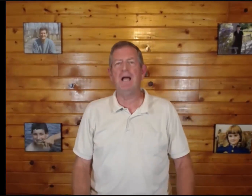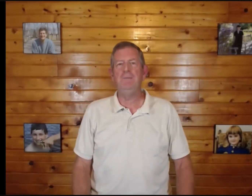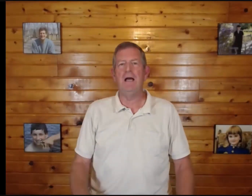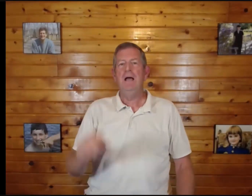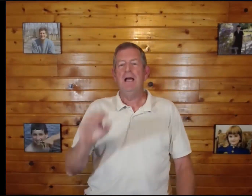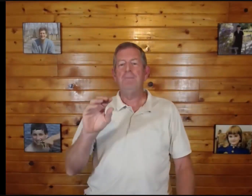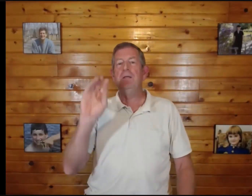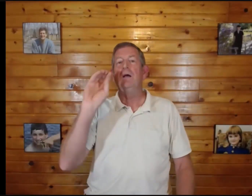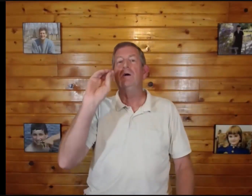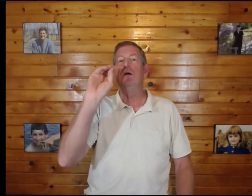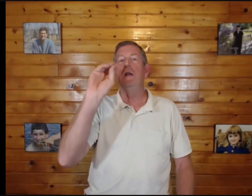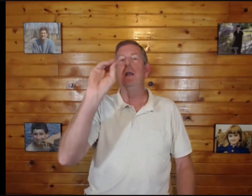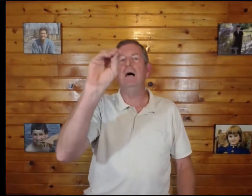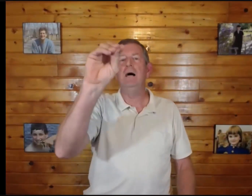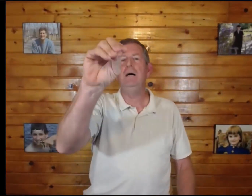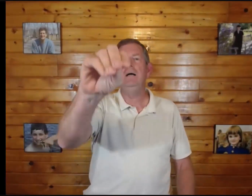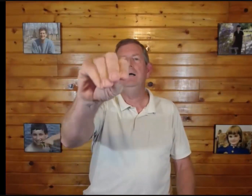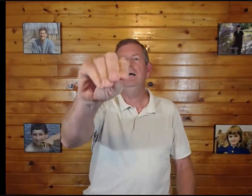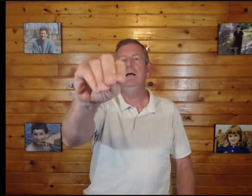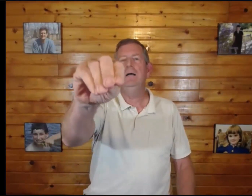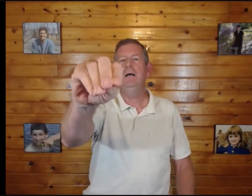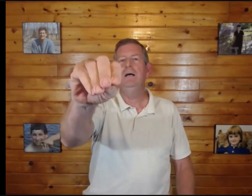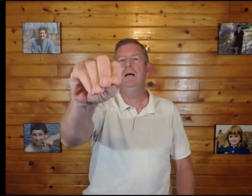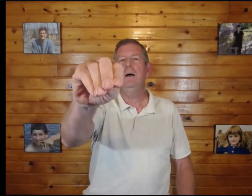Regarder, très bien. Et puis là,